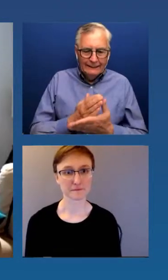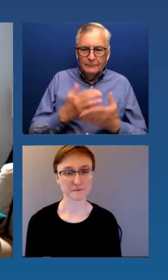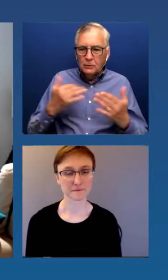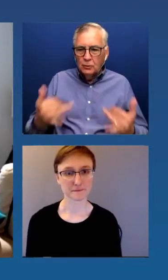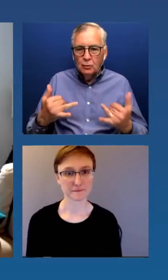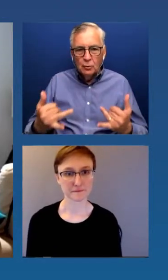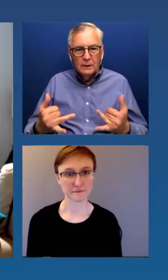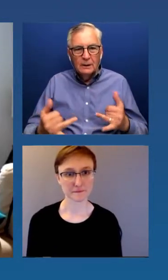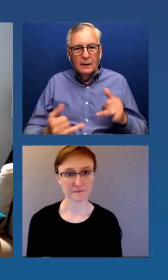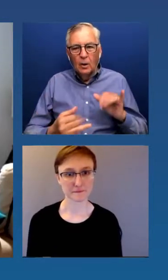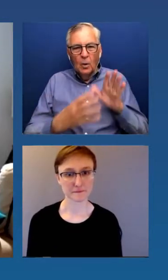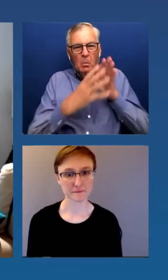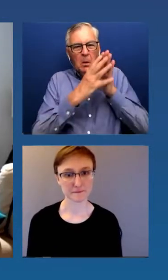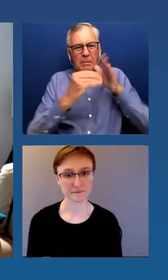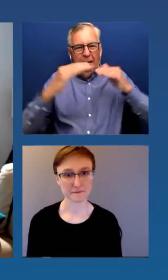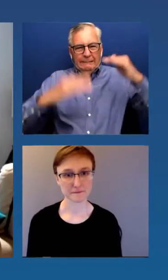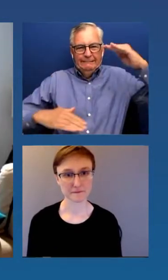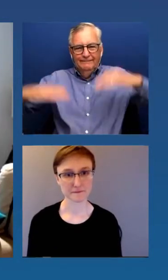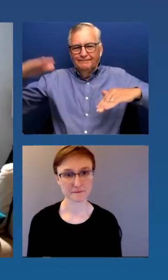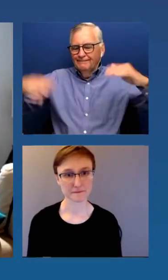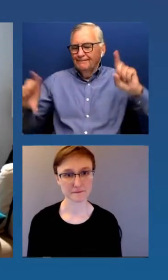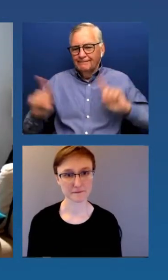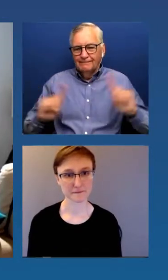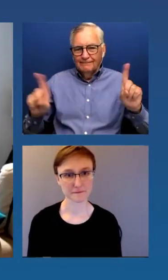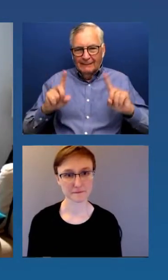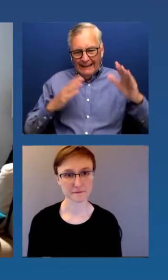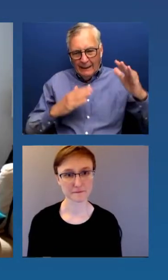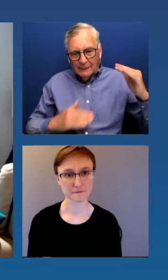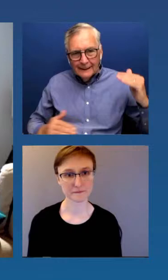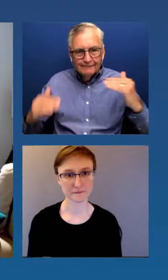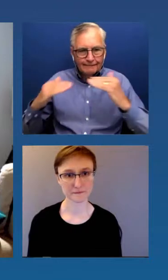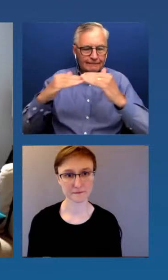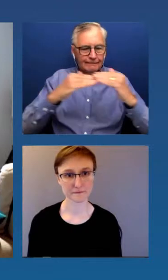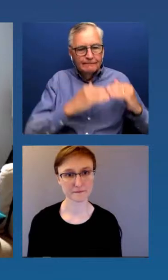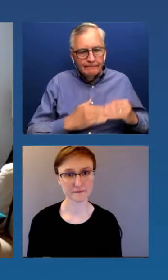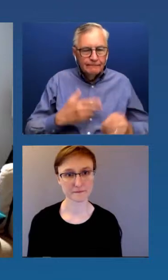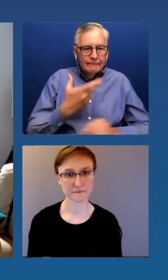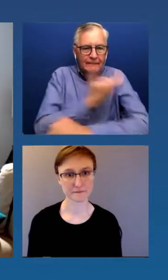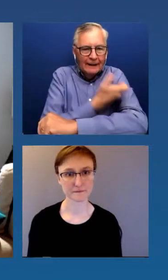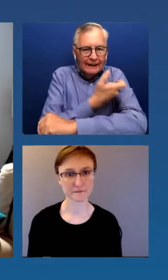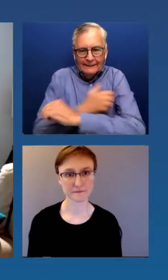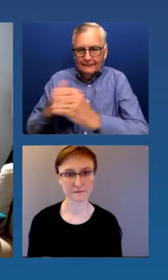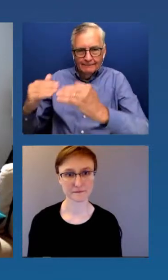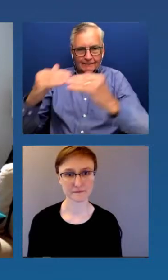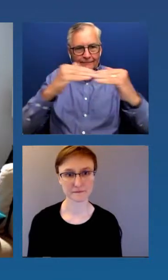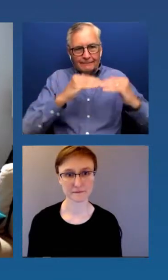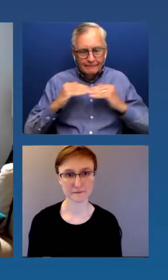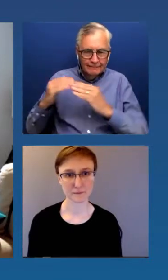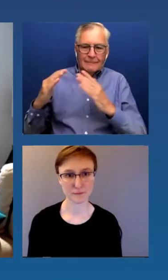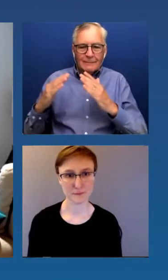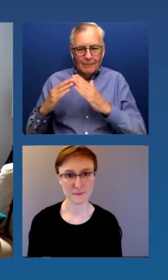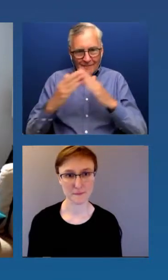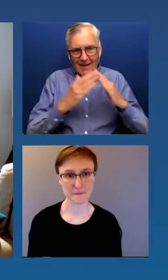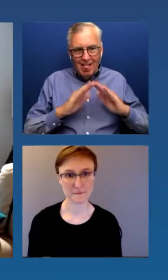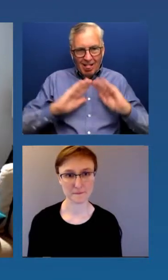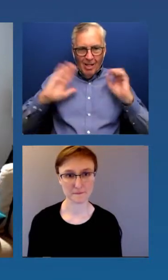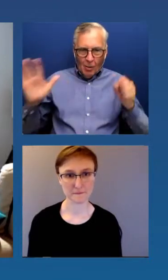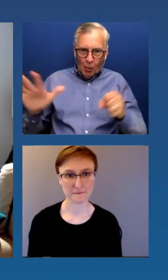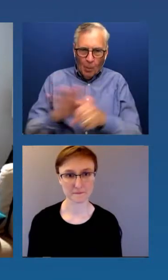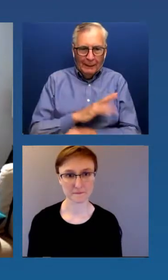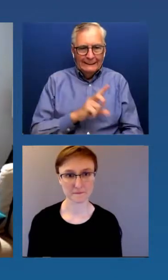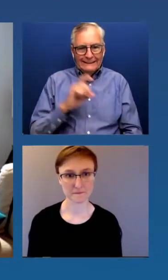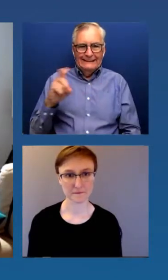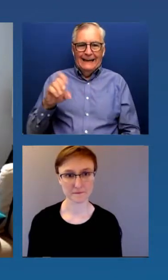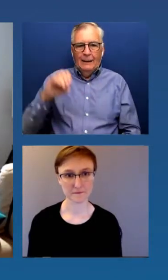modèle d'inégalité et égaliser les taux de vaccination dans toute la ville à 100%. Nous